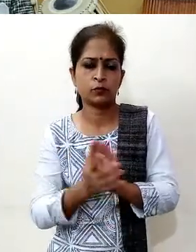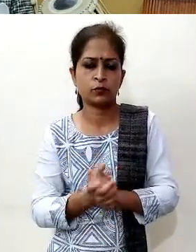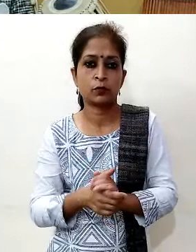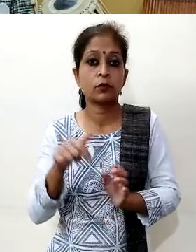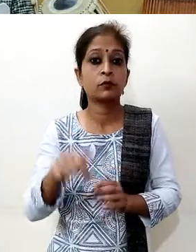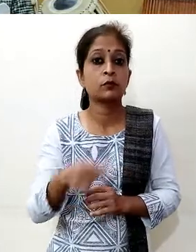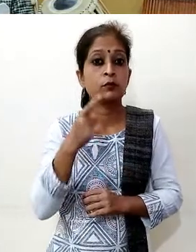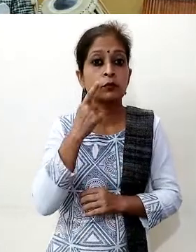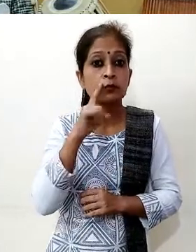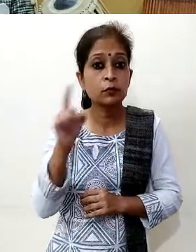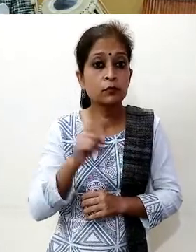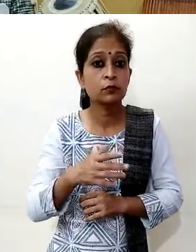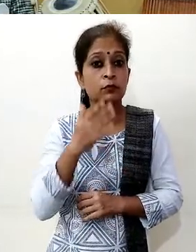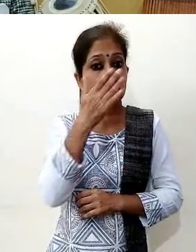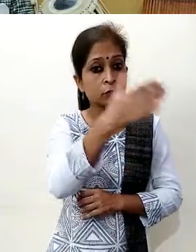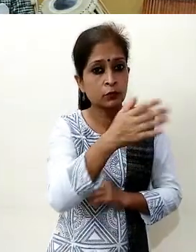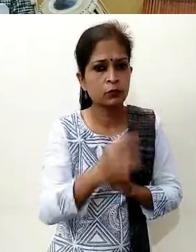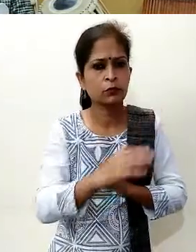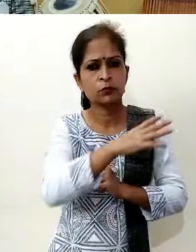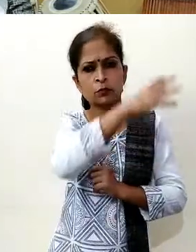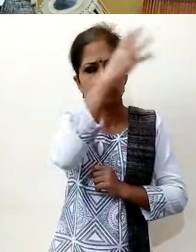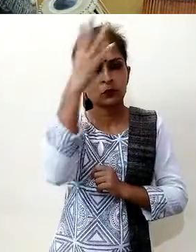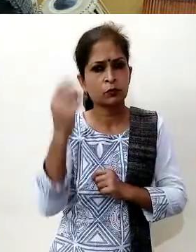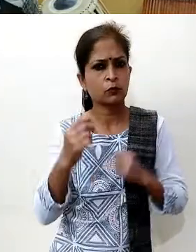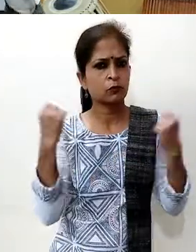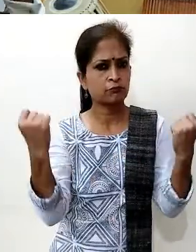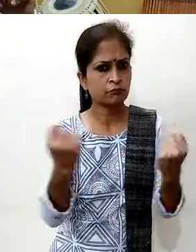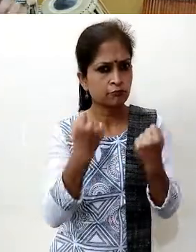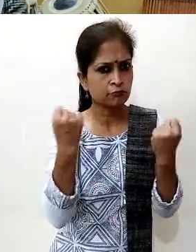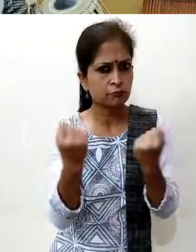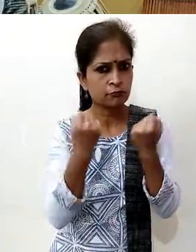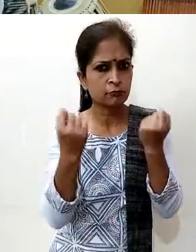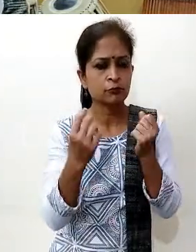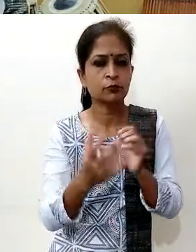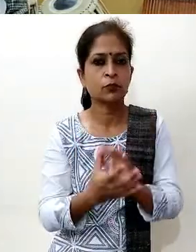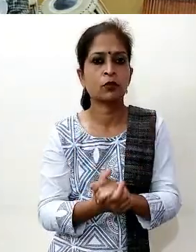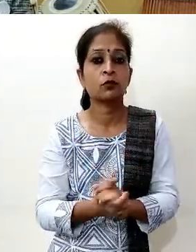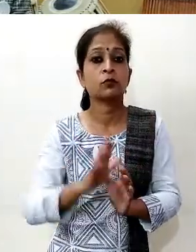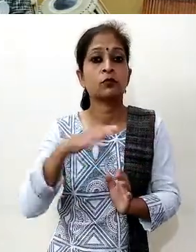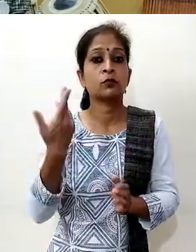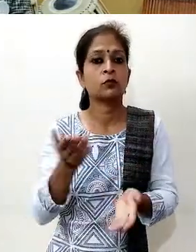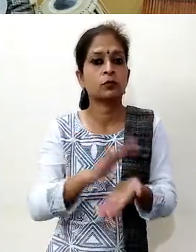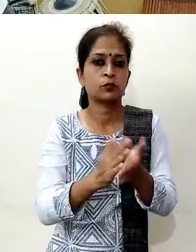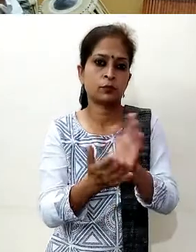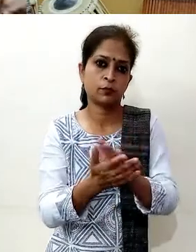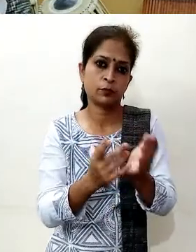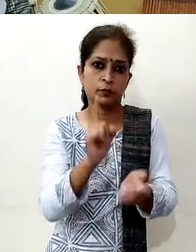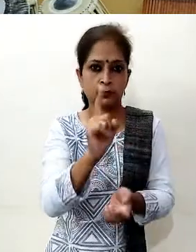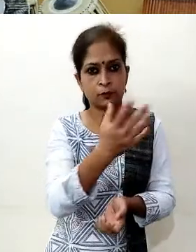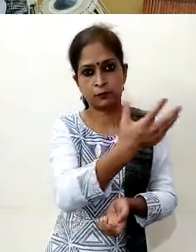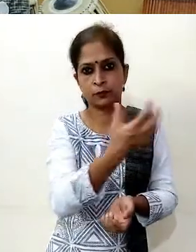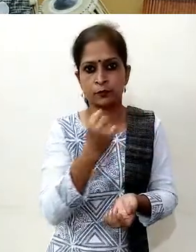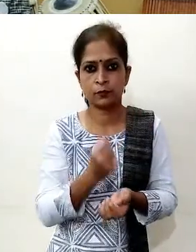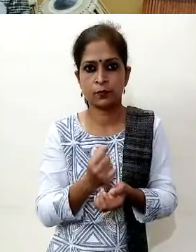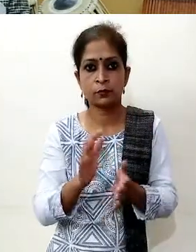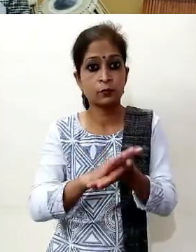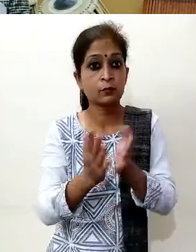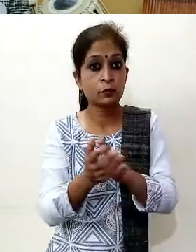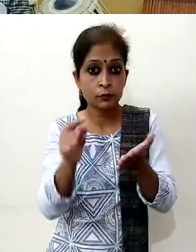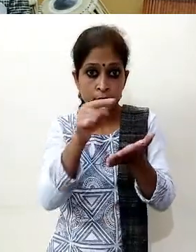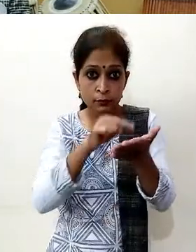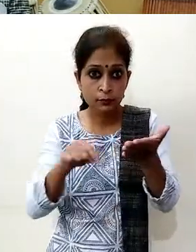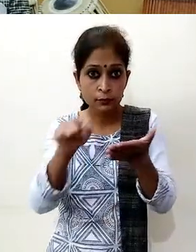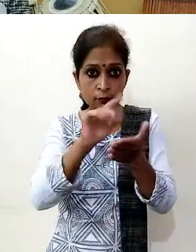पिता जाता है, दिन भर की मेहनत करता है और एक रोटी ले आता है। रोटी कैसी होती, गोल होती है ना, एक रोटी ले आता